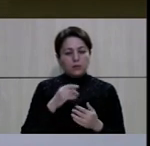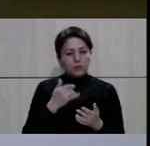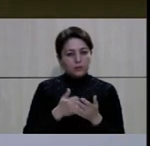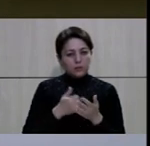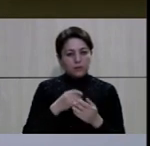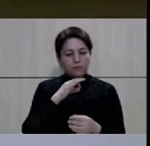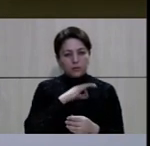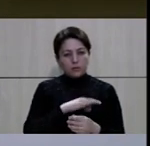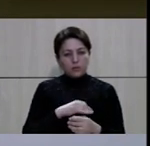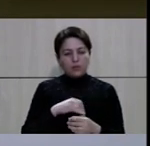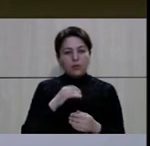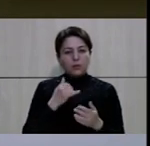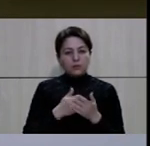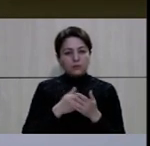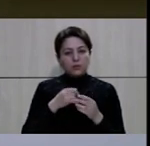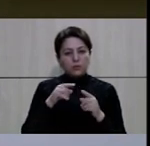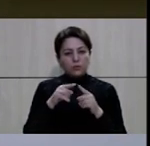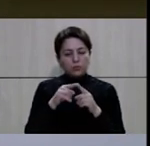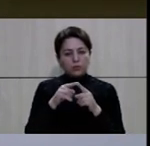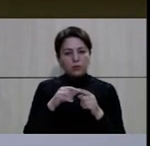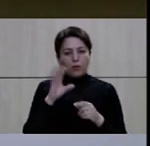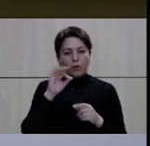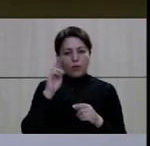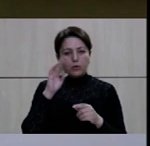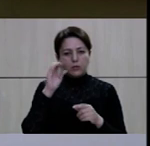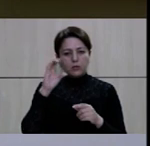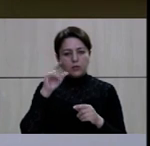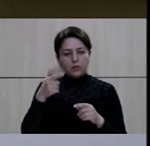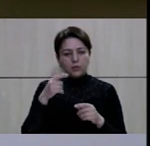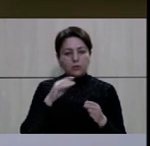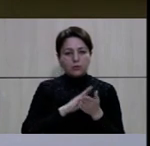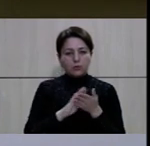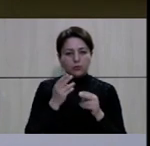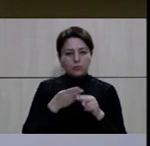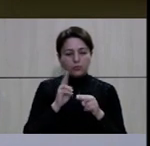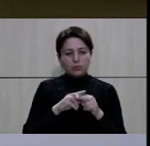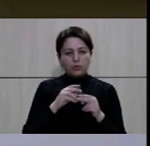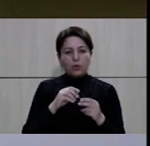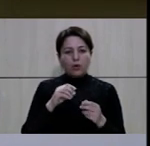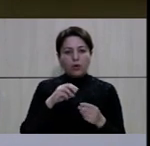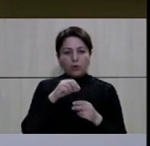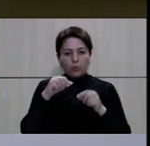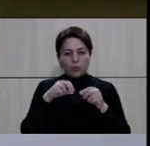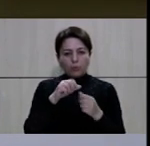kavsharlagichdan foydalanishda kavsharlashning uchidagi oksidlardan tozalash uchun qum qog'ozga